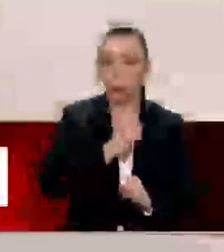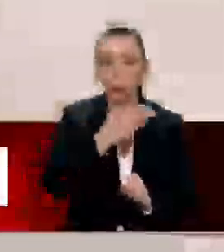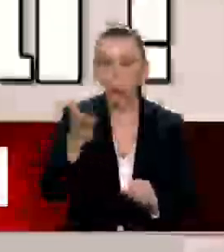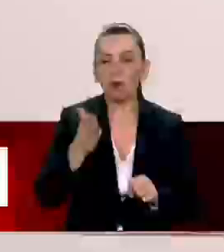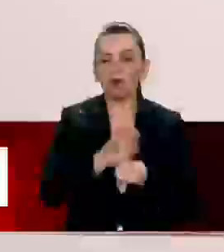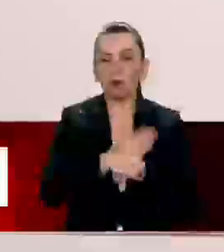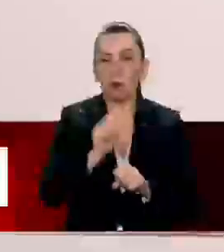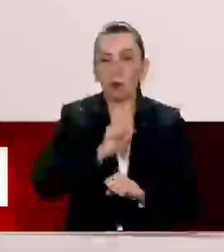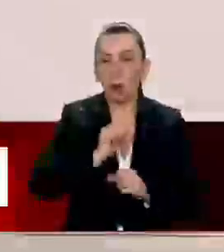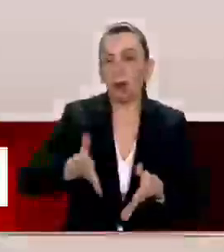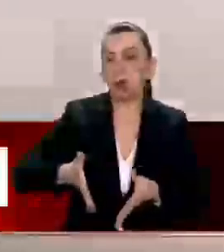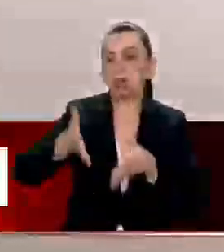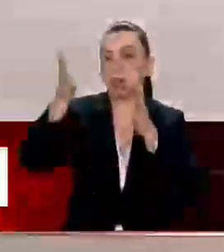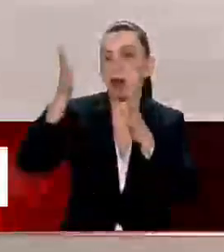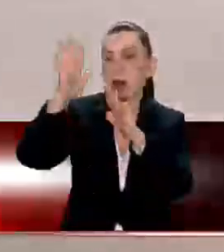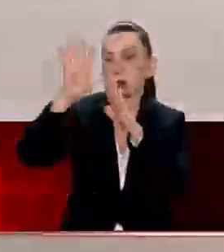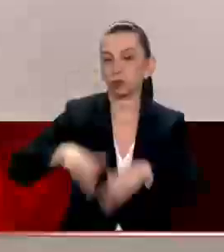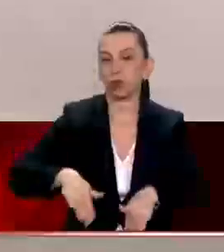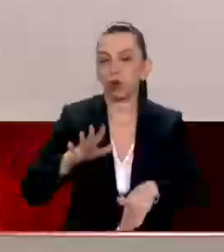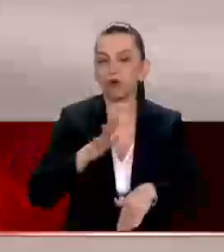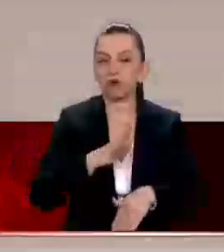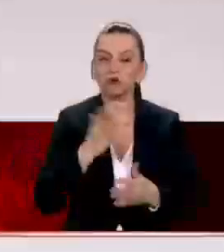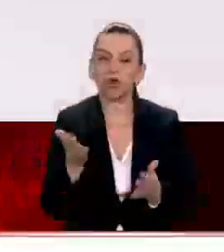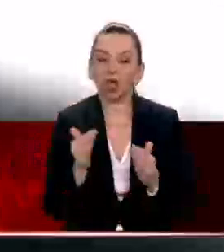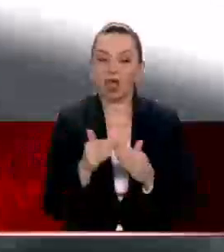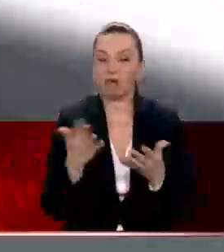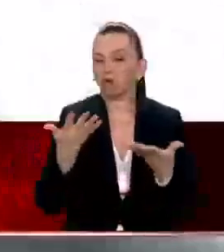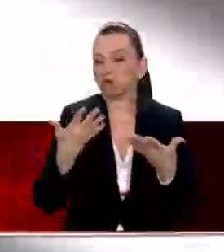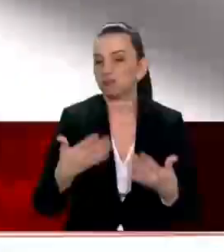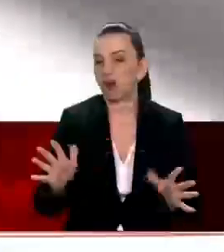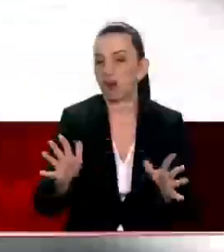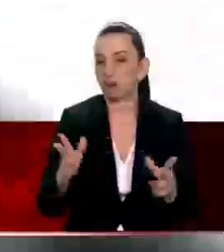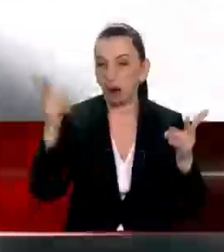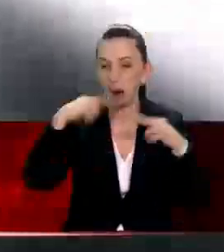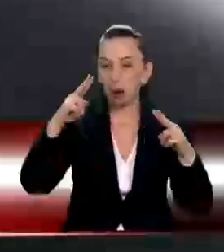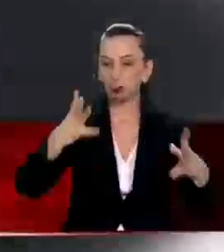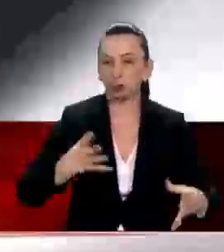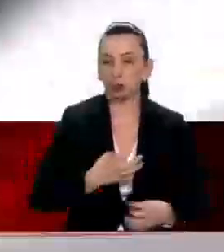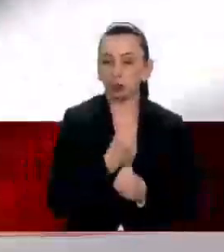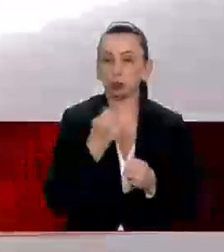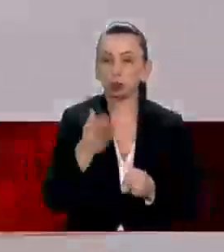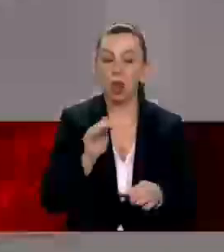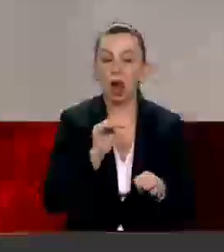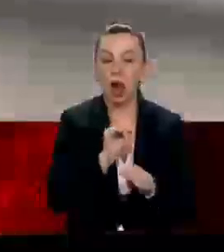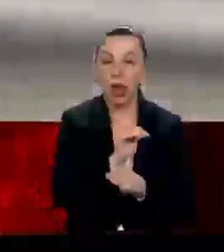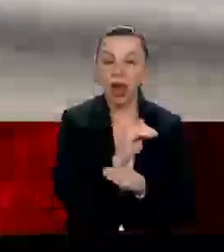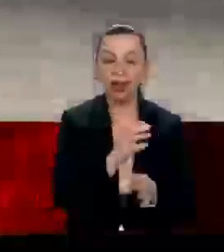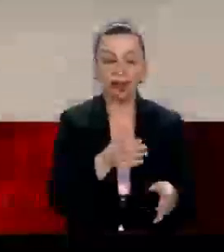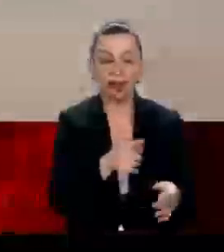Gitti her yer, gitti, gitti, gitti. Yuvasıydı yıkılan, gözyaşlarına boğuldu. Ailesini hayatta tutmaya çalıştı.